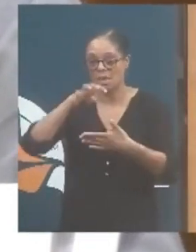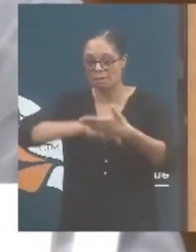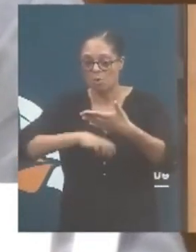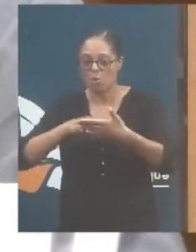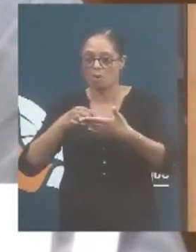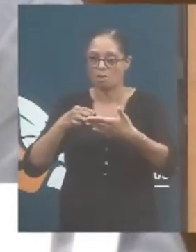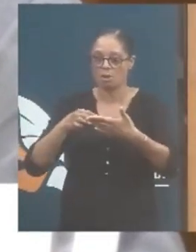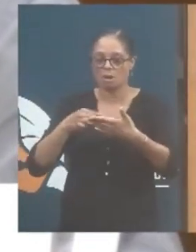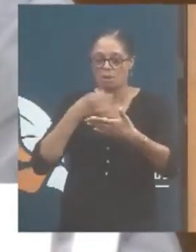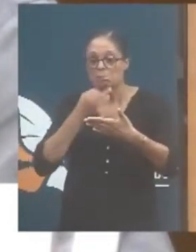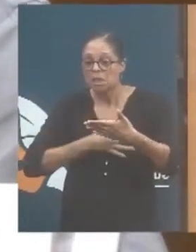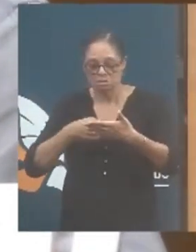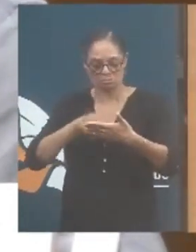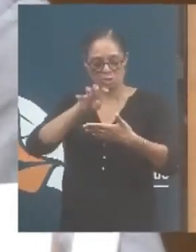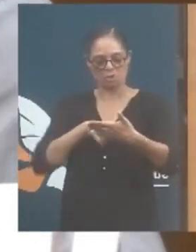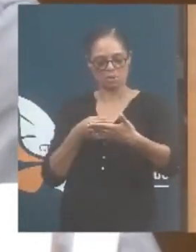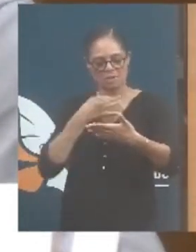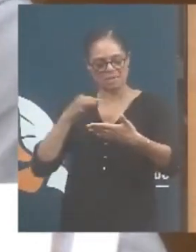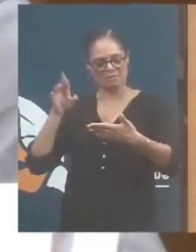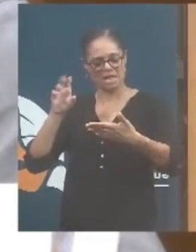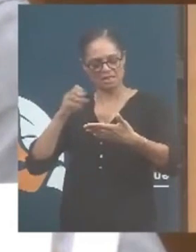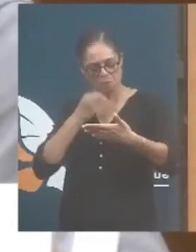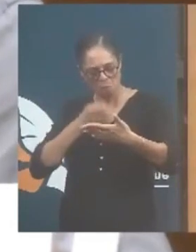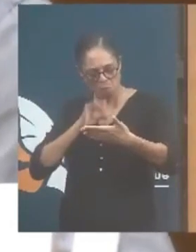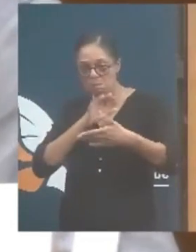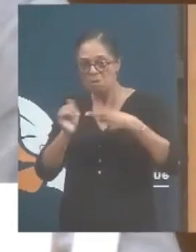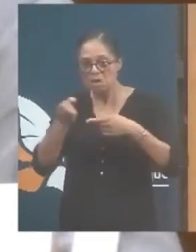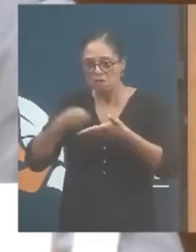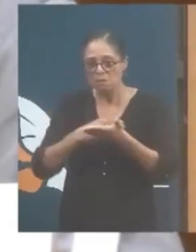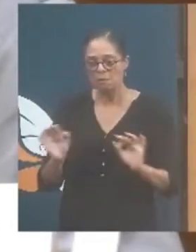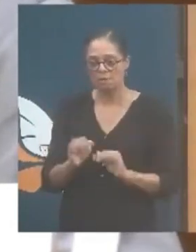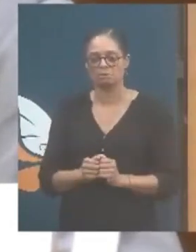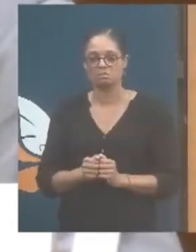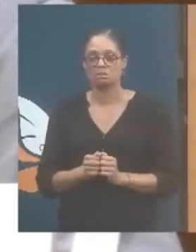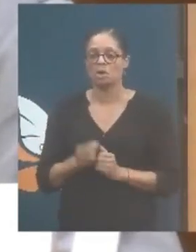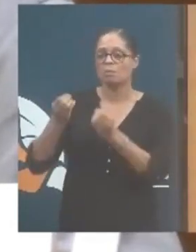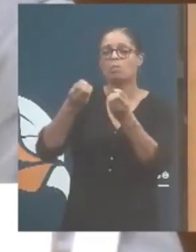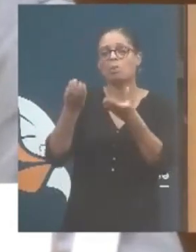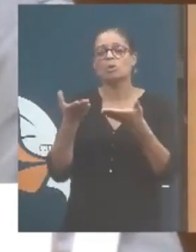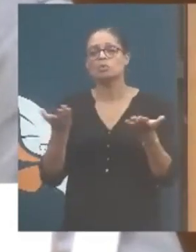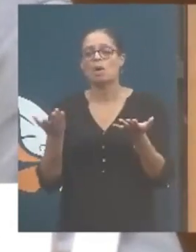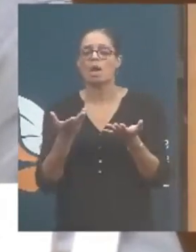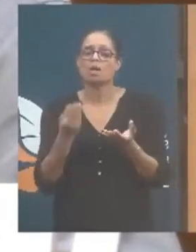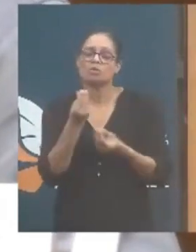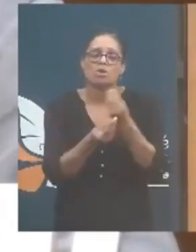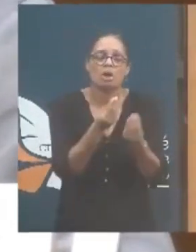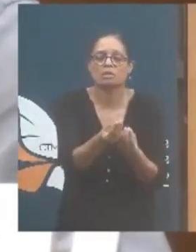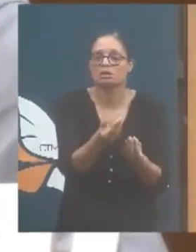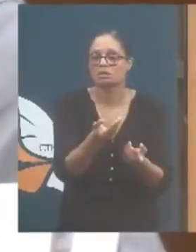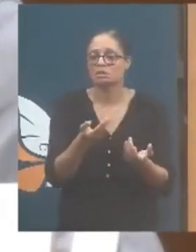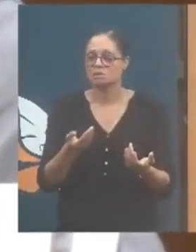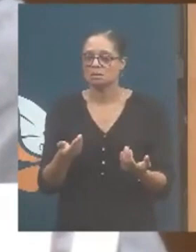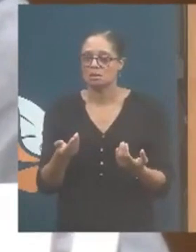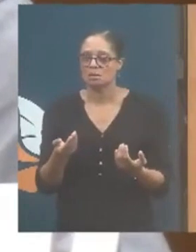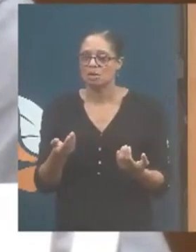faisaient le nécessaire pour le RSA. Et on nous propose de faire une aumône au lieu, au